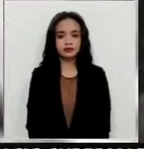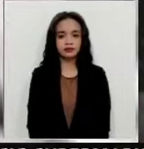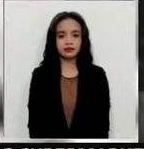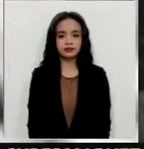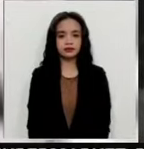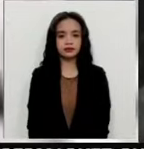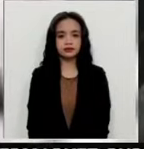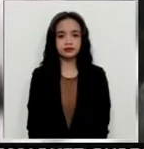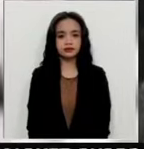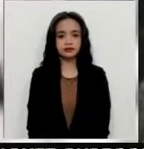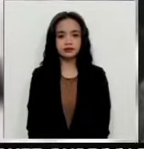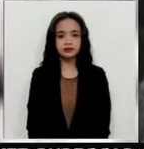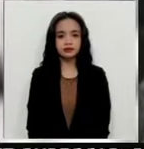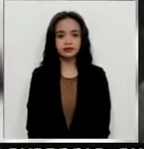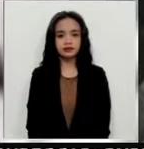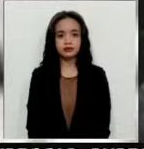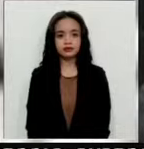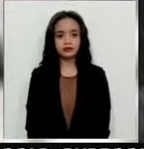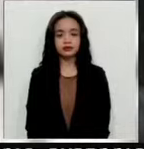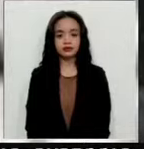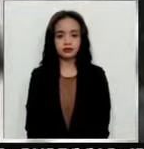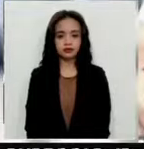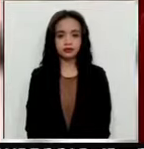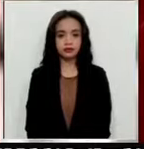nakatutok 24 oras.